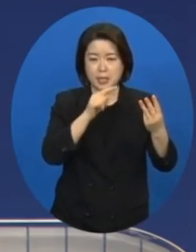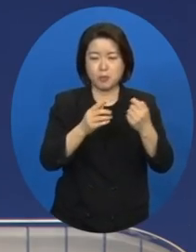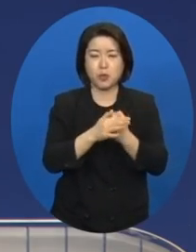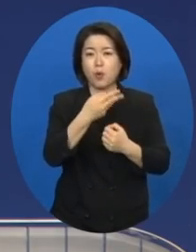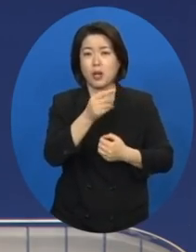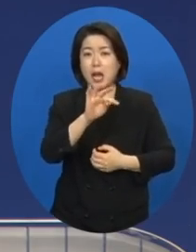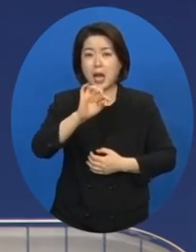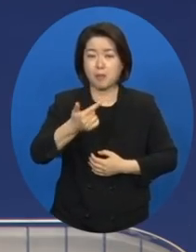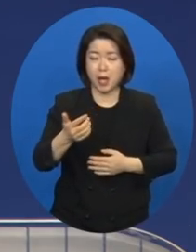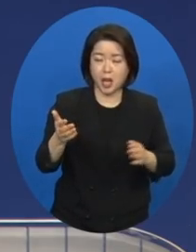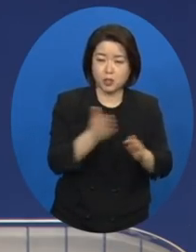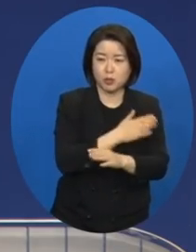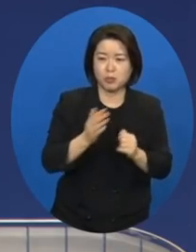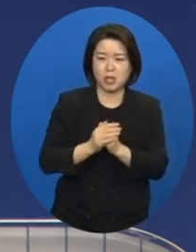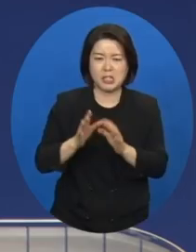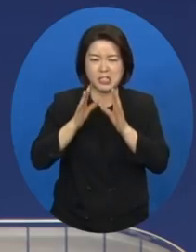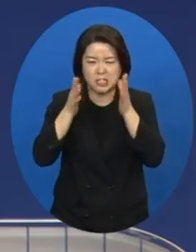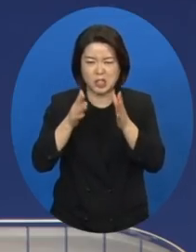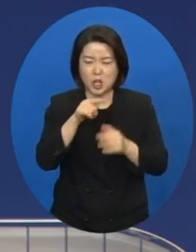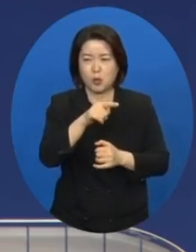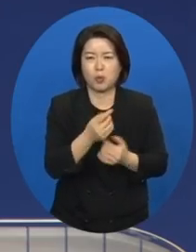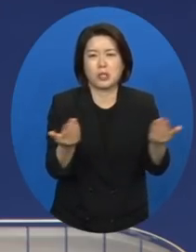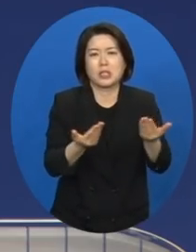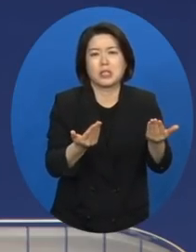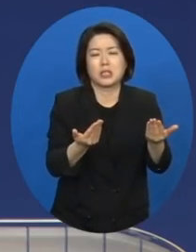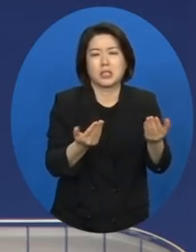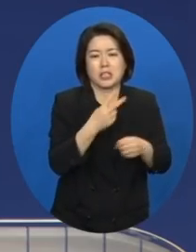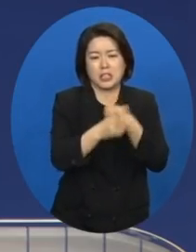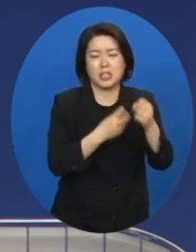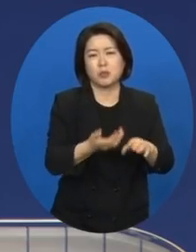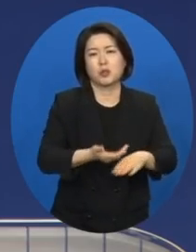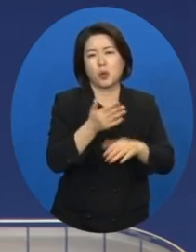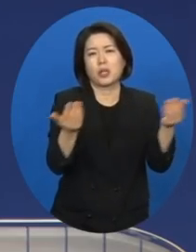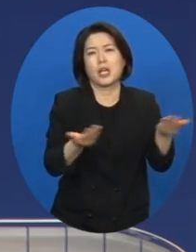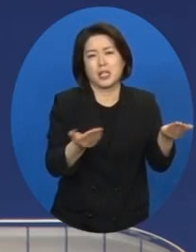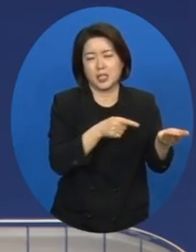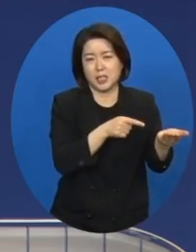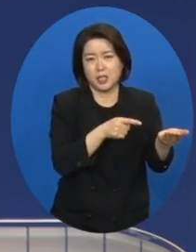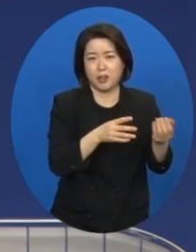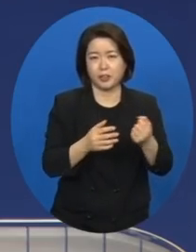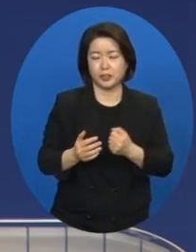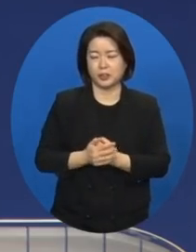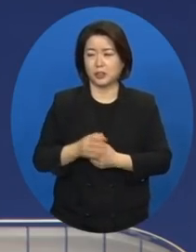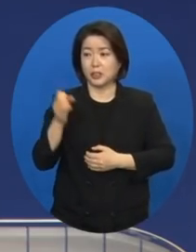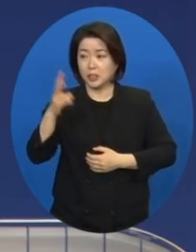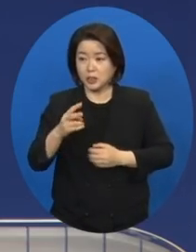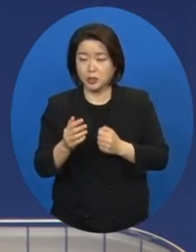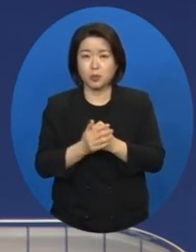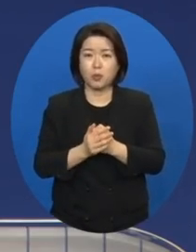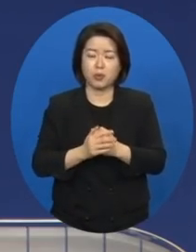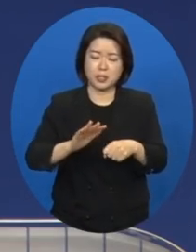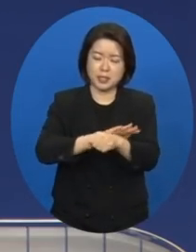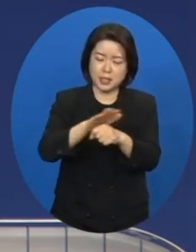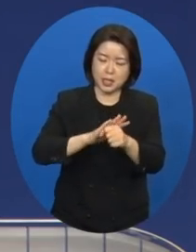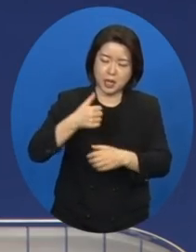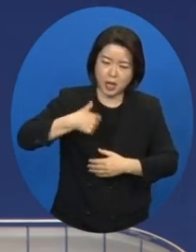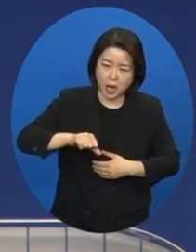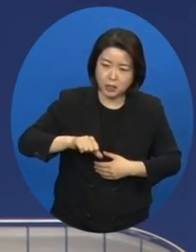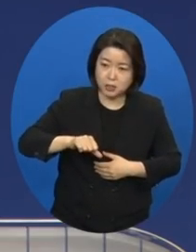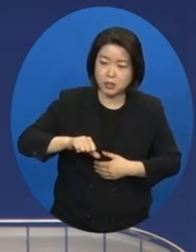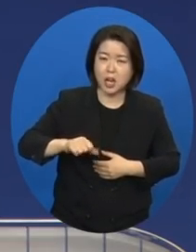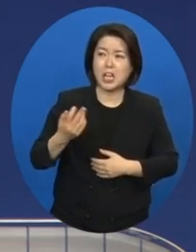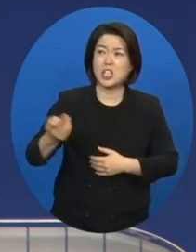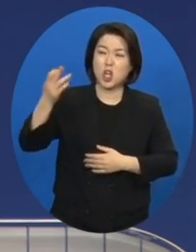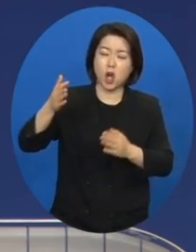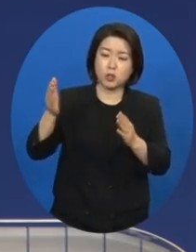일을 해야만 했습니다. 아들들이 요셉을 노예로 팔아 넘겨서 사랑하는 아들을 잃어버렸어요. 아, 내 아들이 죽었구나. 얼마나